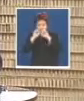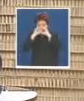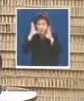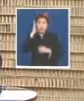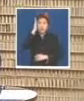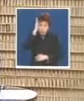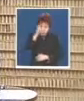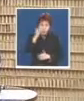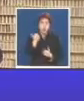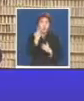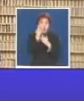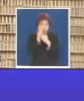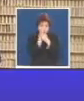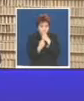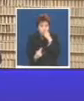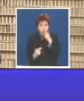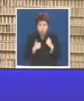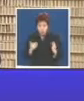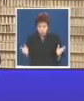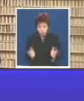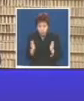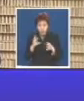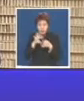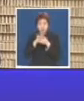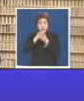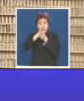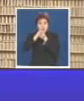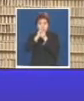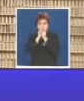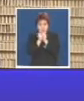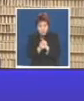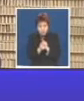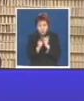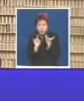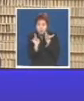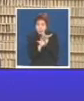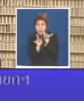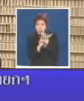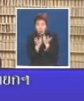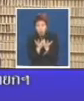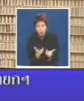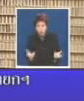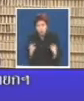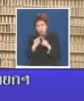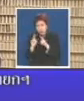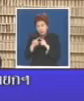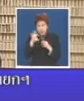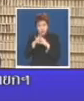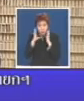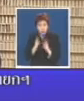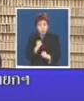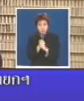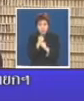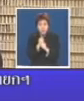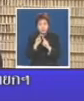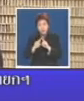ต่อไปควบคู่กันไปครับการสนับสนุนปรับปรุงในเรื่องของคุณภาพผลิตภาพประสิทธิภาพของแรงงานก็เป็นเ